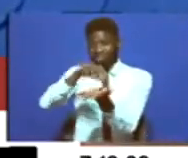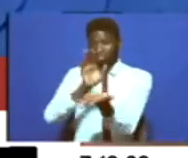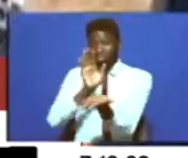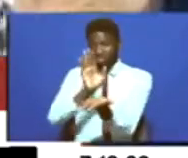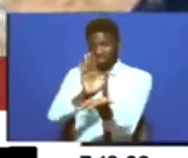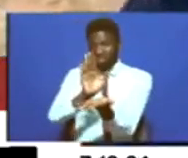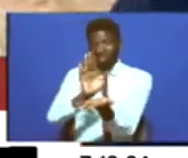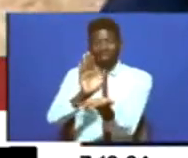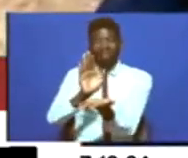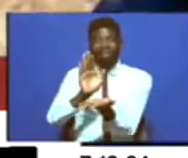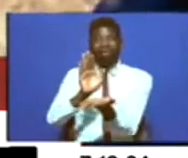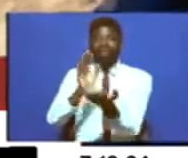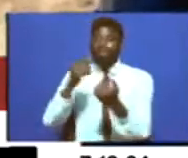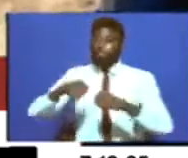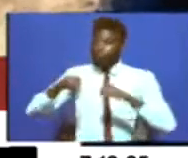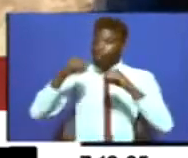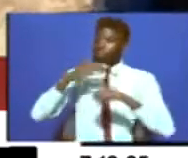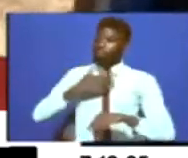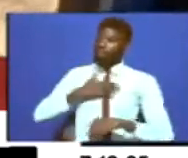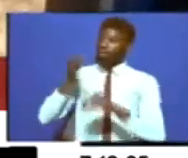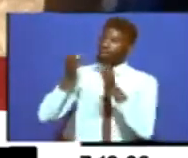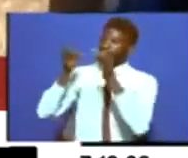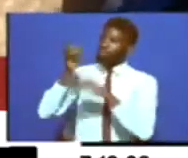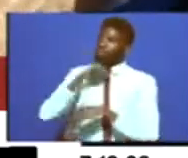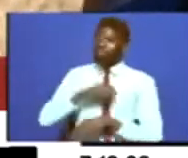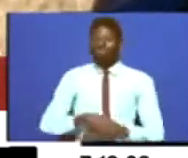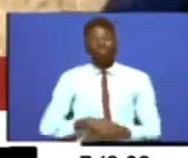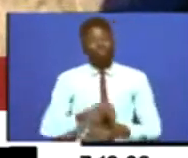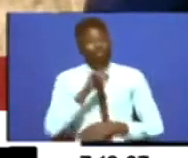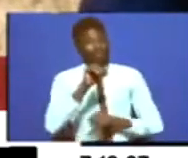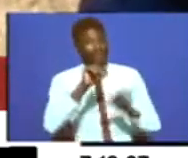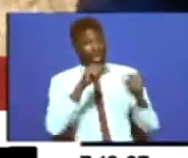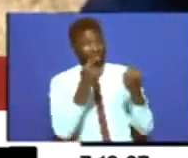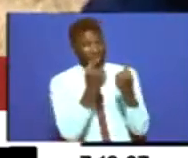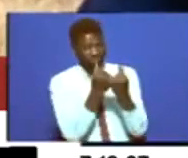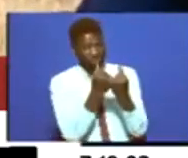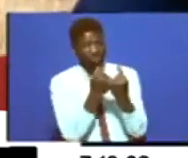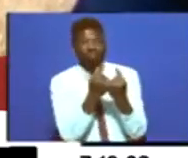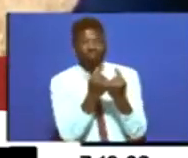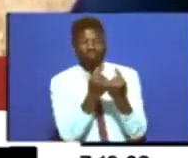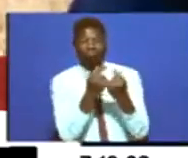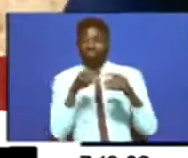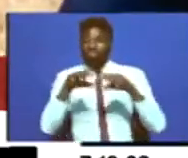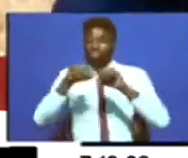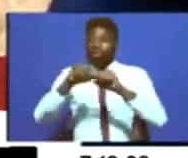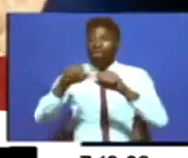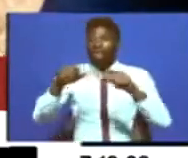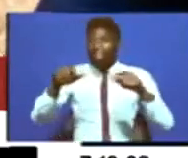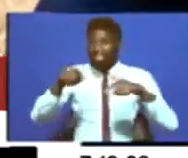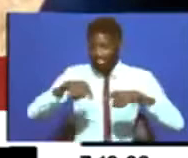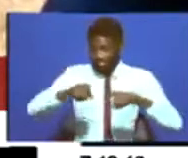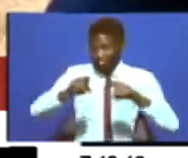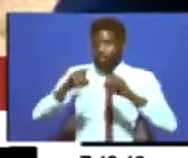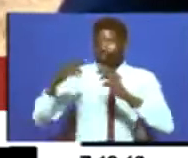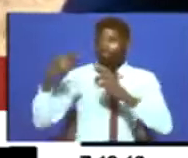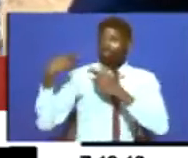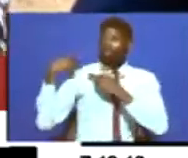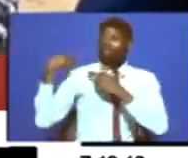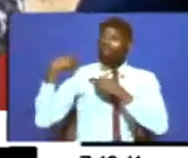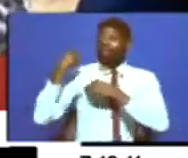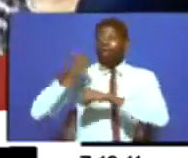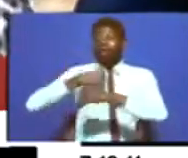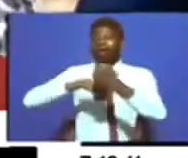nimeelezea wakubwa wangu. Kundi moja haramu linalohusishwa na unyakuzi wa ardhi linasemekana kuhusika na hatua hiyo ambayo